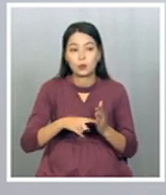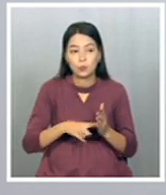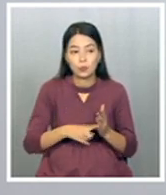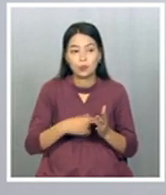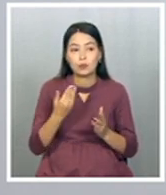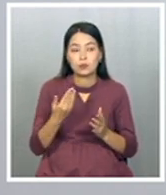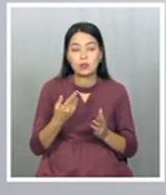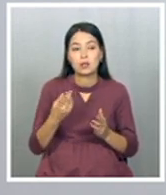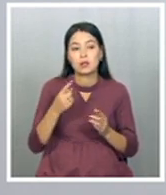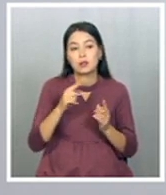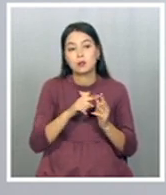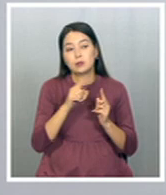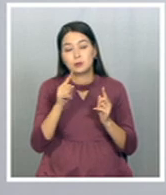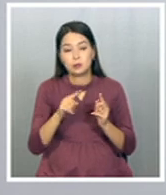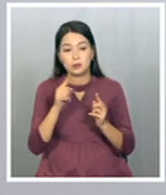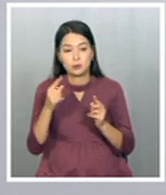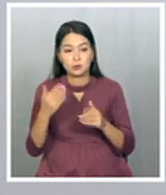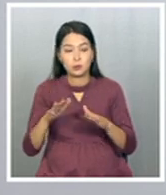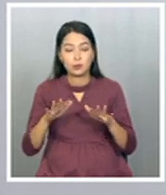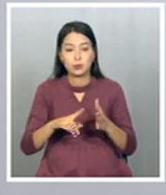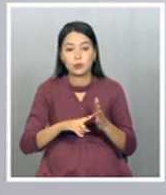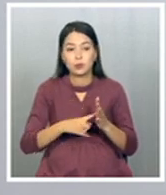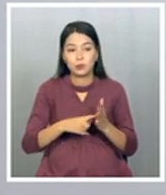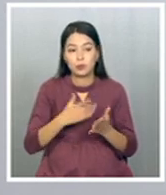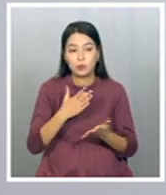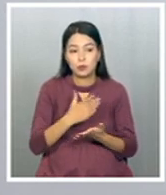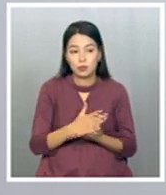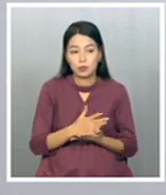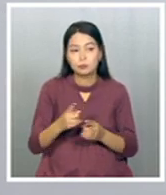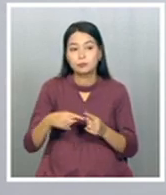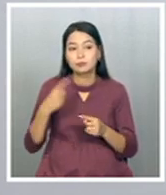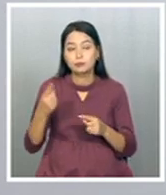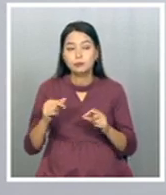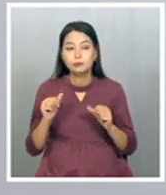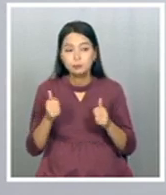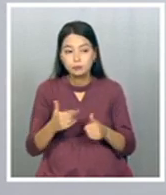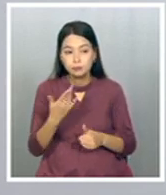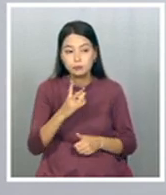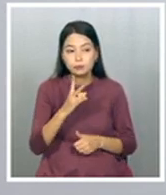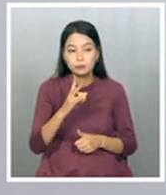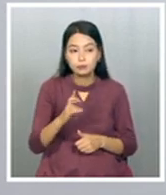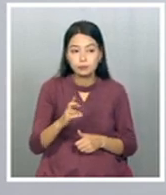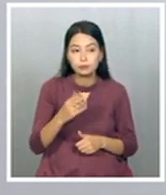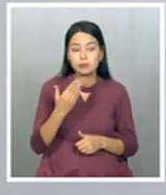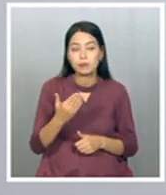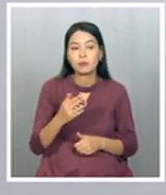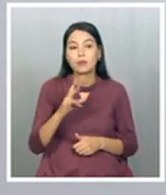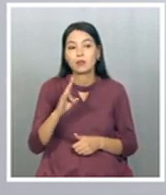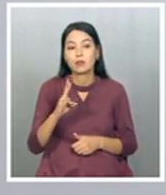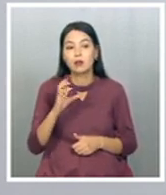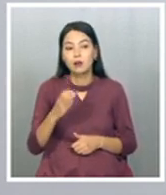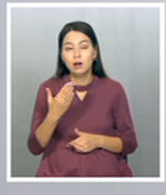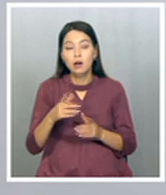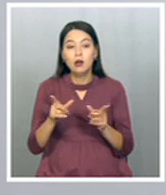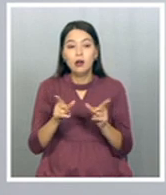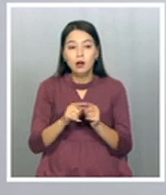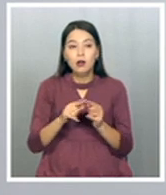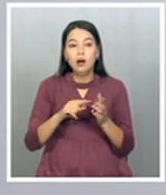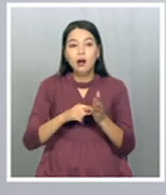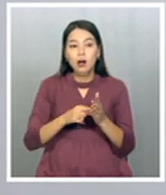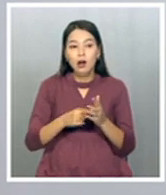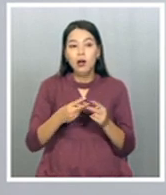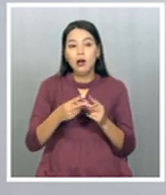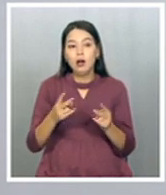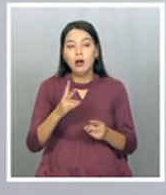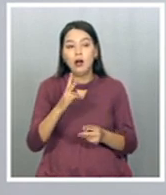көбейтіндіні келесі бетке алмастырдық. Және келесі теңдіктен HB векторы мен HC векторының скаляр көбейтіндісі